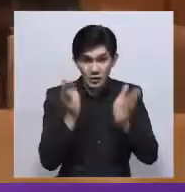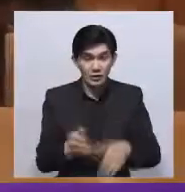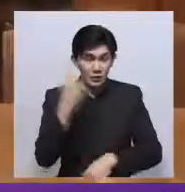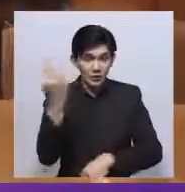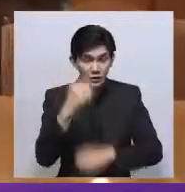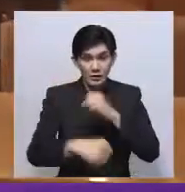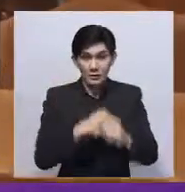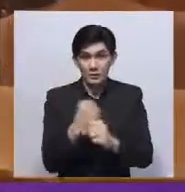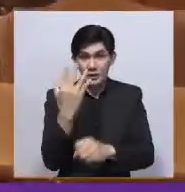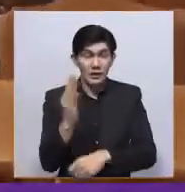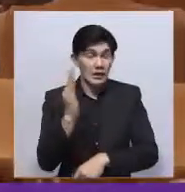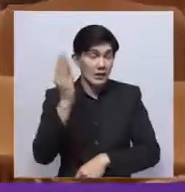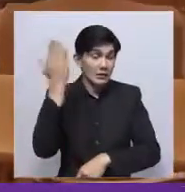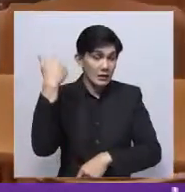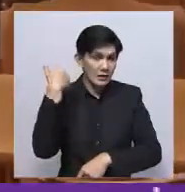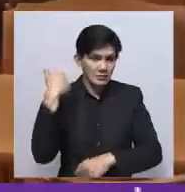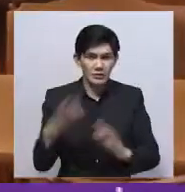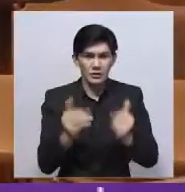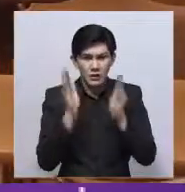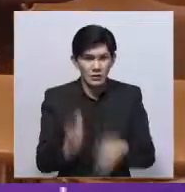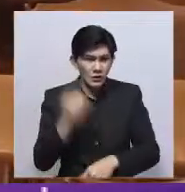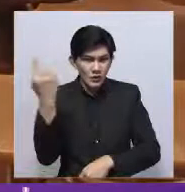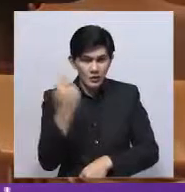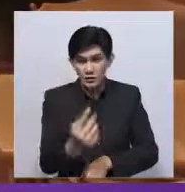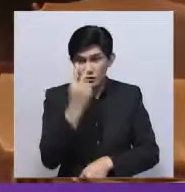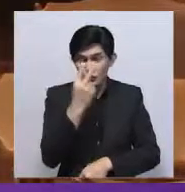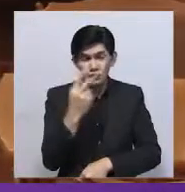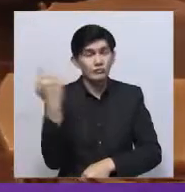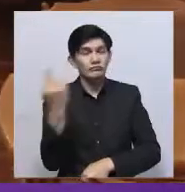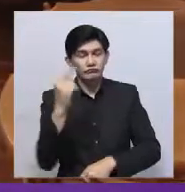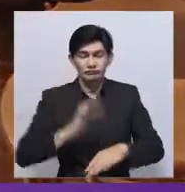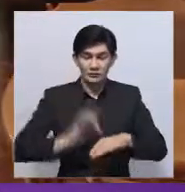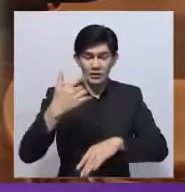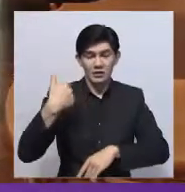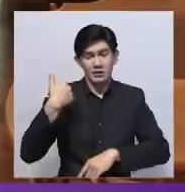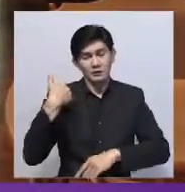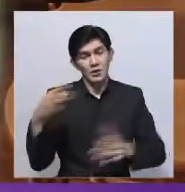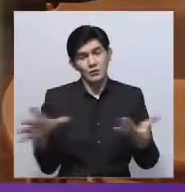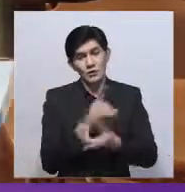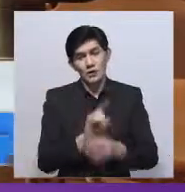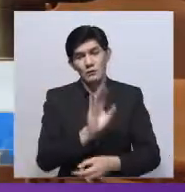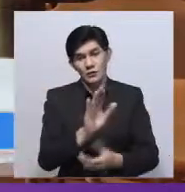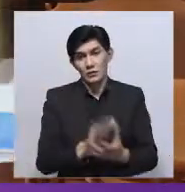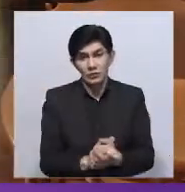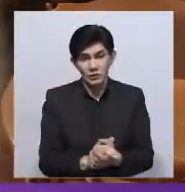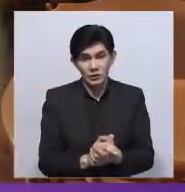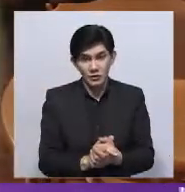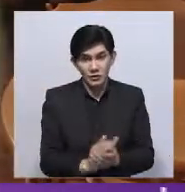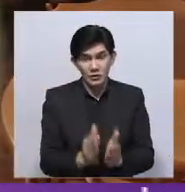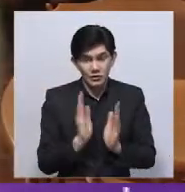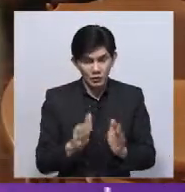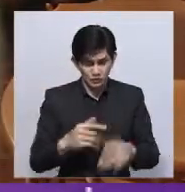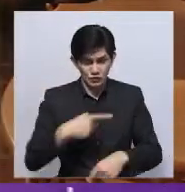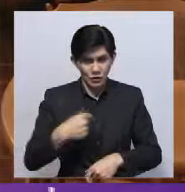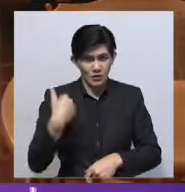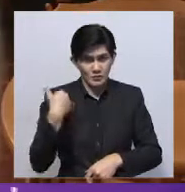ที่ยวเมื่อ5ปีที่ผ่านมานะคะเพื่อให้นักท่องเที่ยวได้สัมผัสกับธรรมชาติและวัฒนธรรมบนเกาะ Kyushu ค่ะได้รับความนิยมเป็นอย่างม